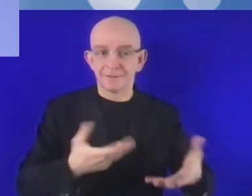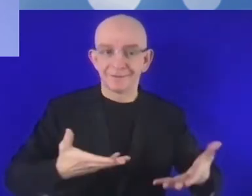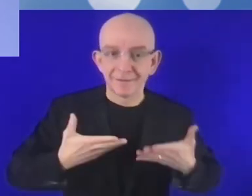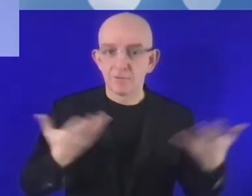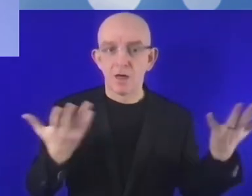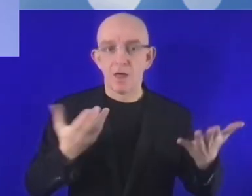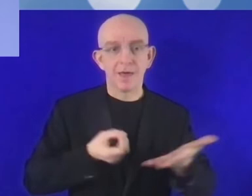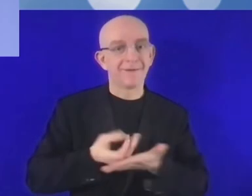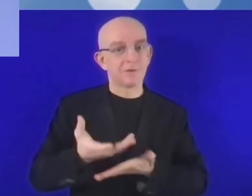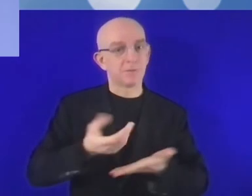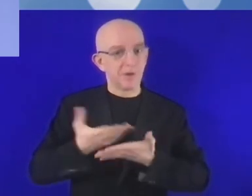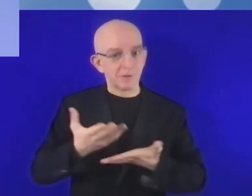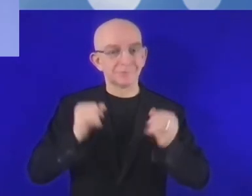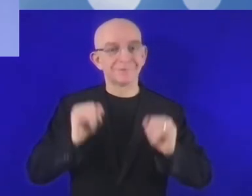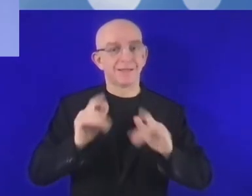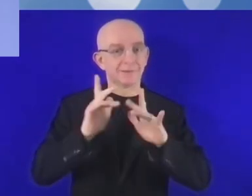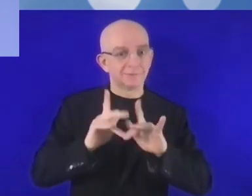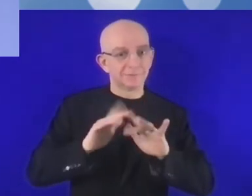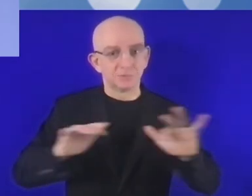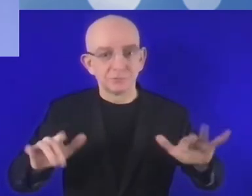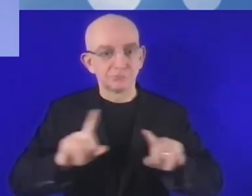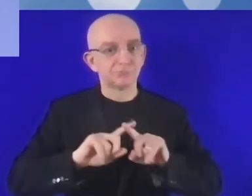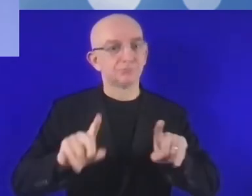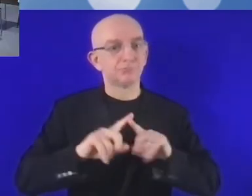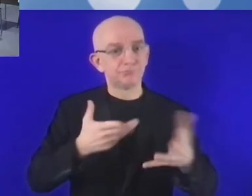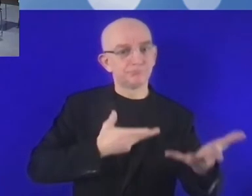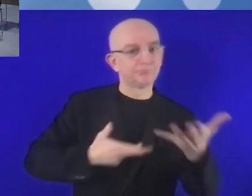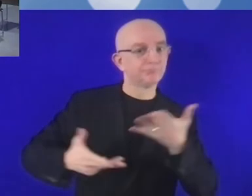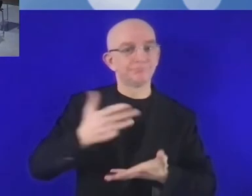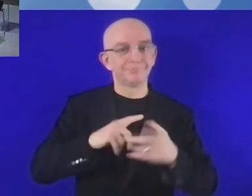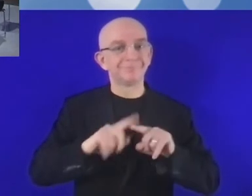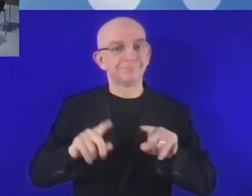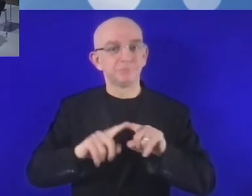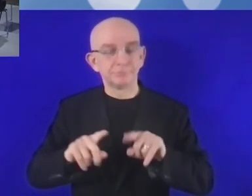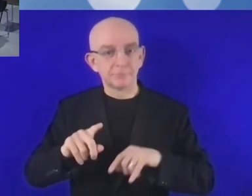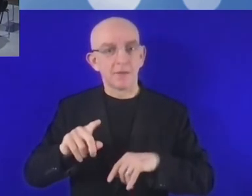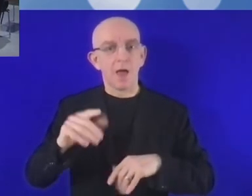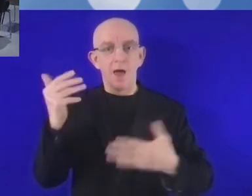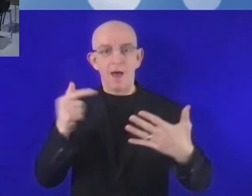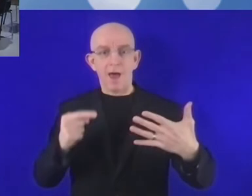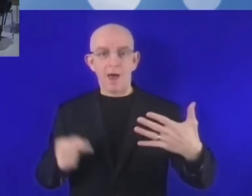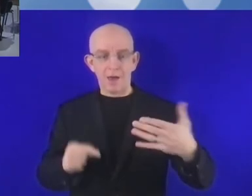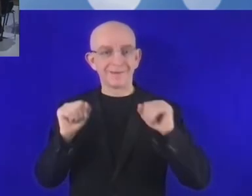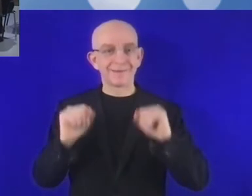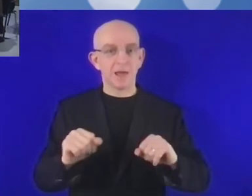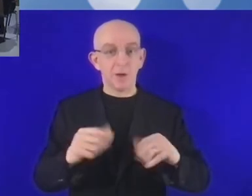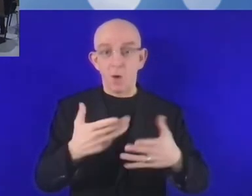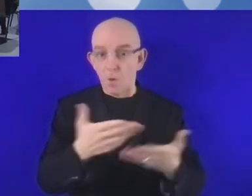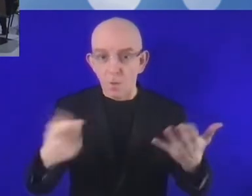بألوان الأصوات ولها رسالة عاطفية. الأصوات